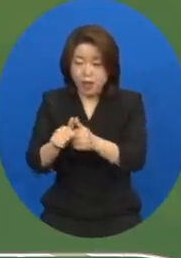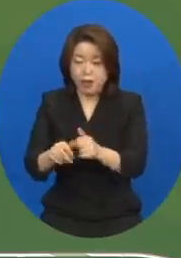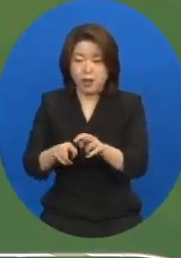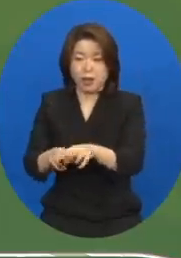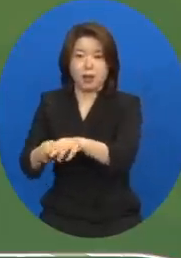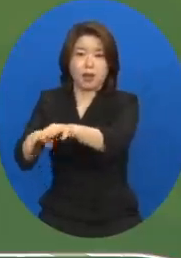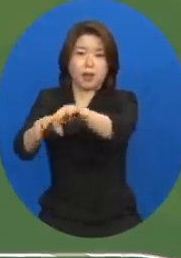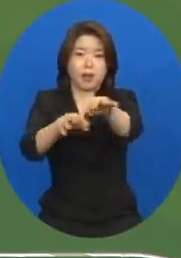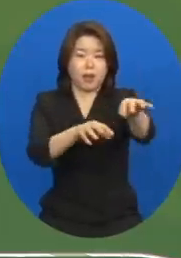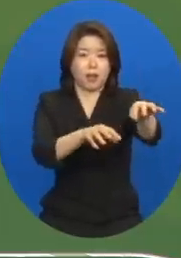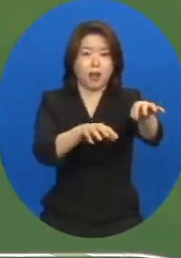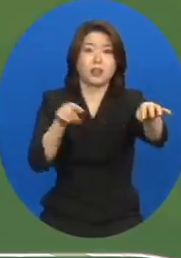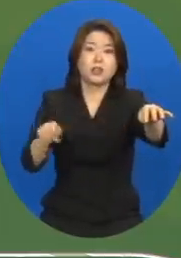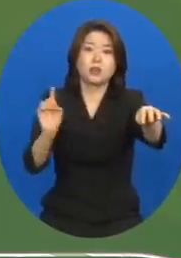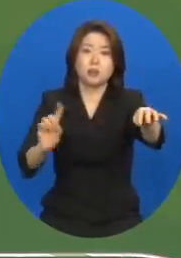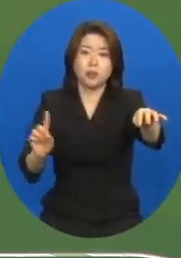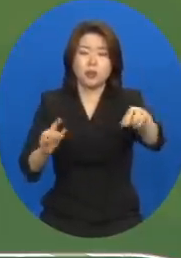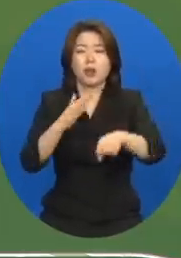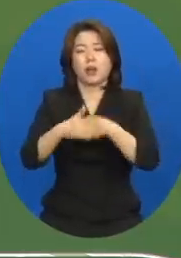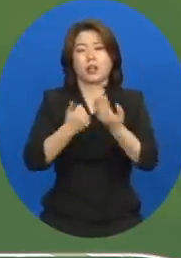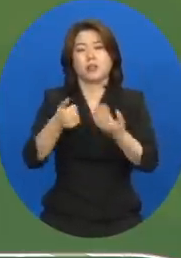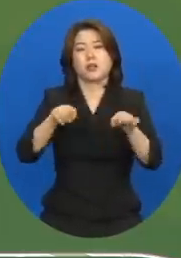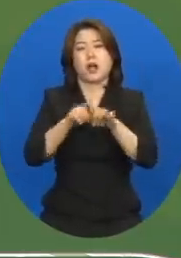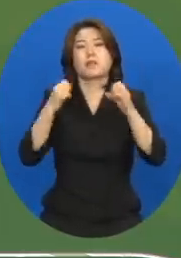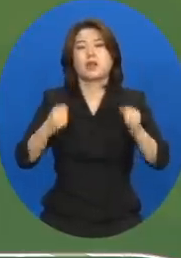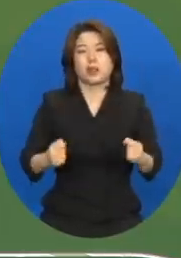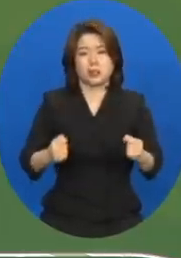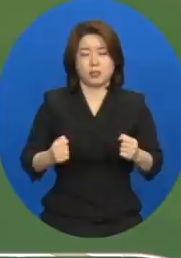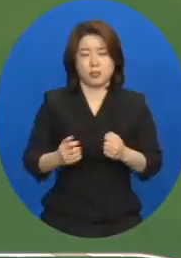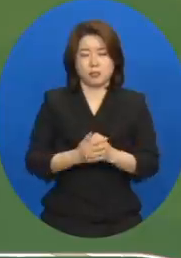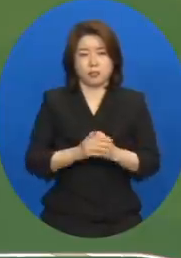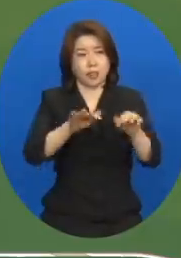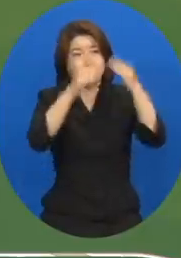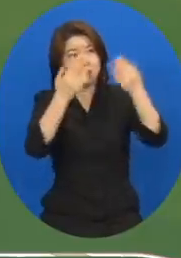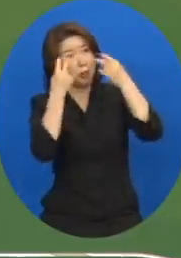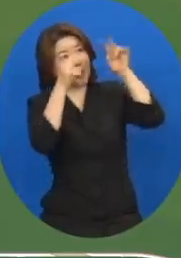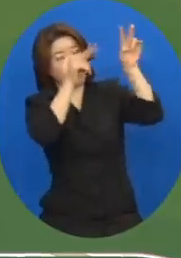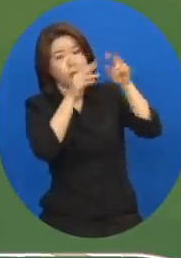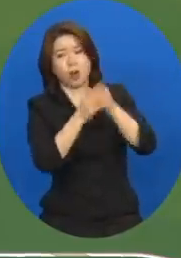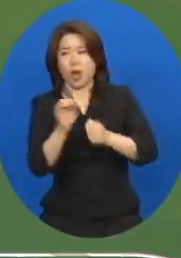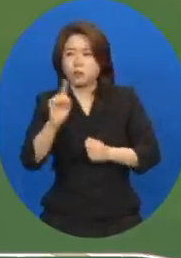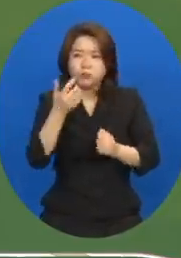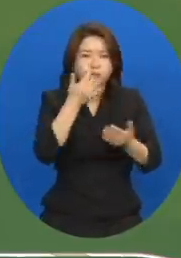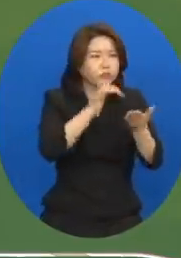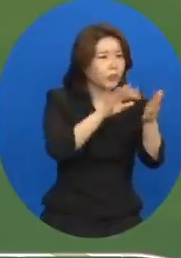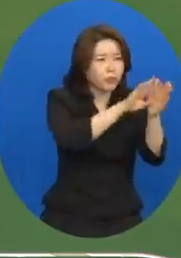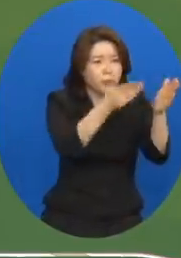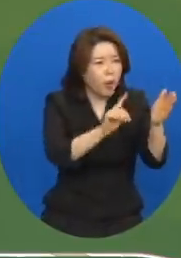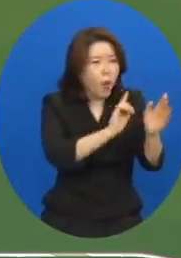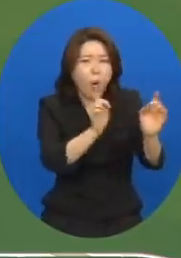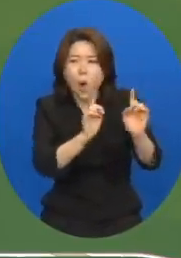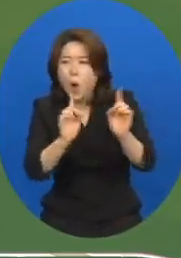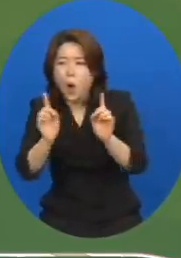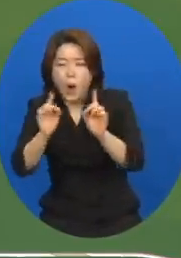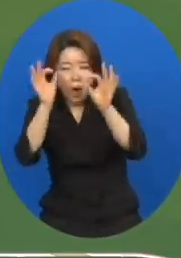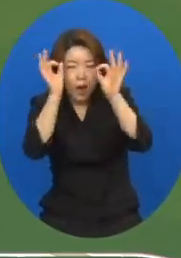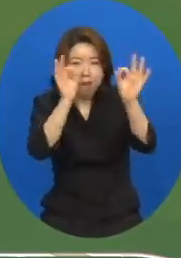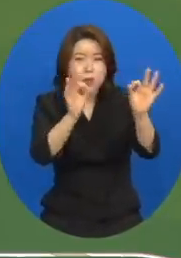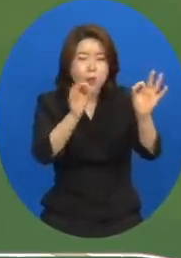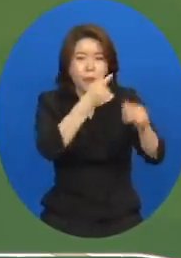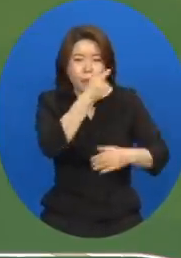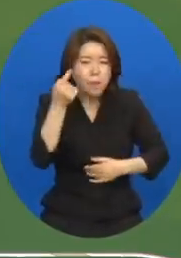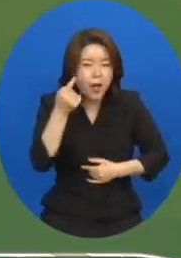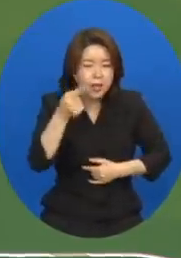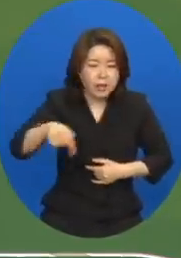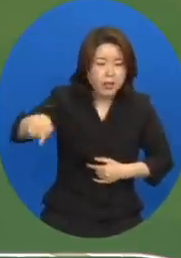함께 계신다는 것을 주목한 겁니다. 성벽을 쳐다보거나 무슨 벽돌 하나도 떨어지거나 그런 것을